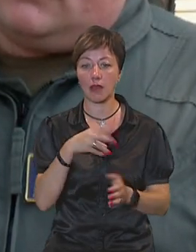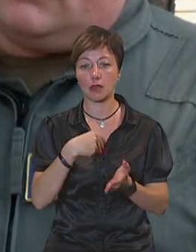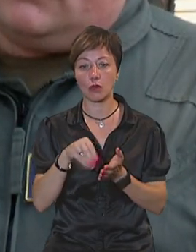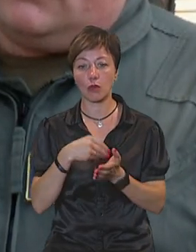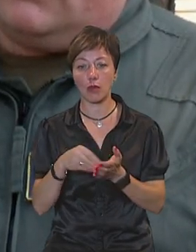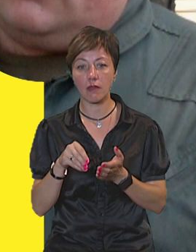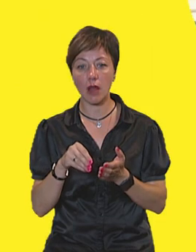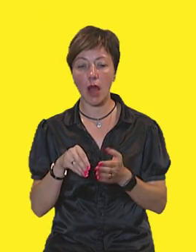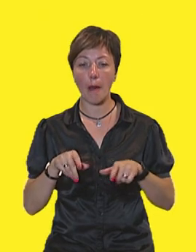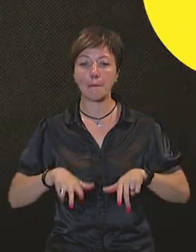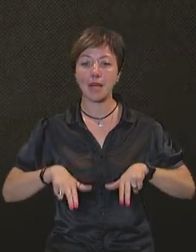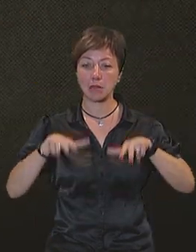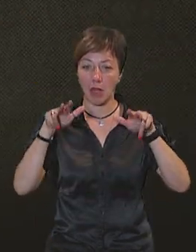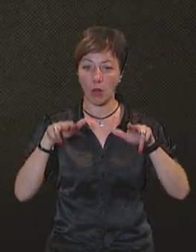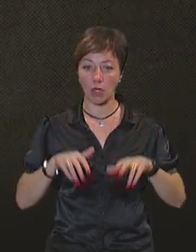закупівлю безпілотників.